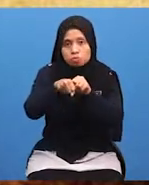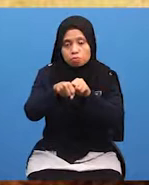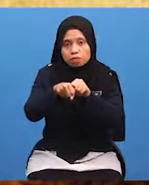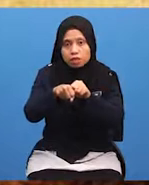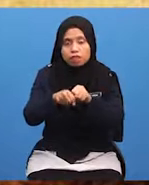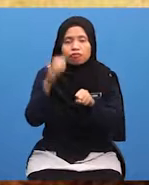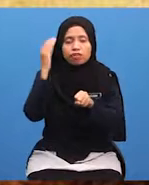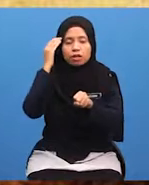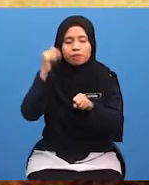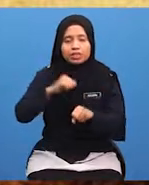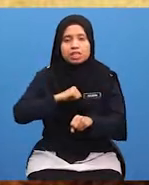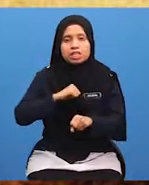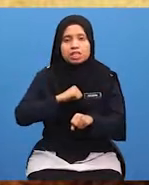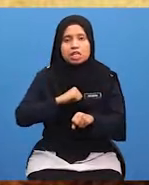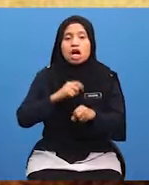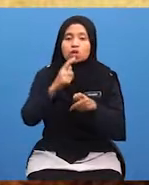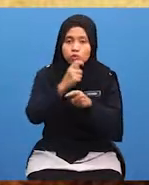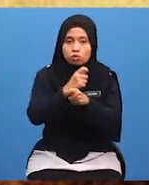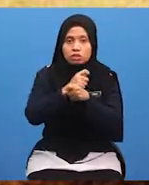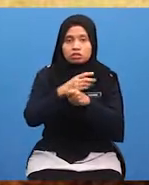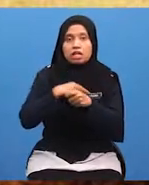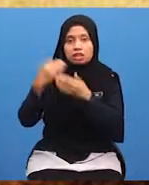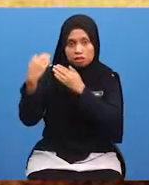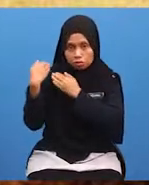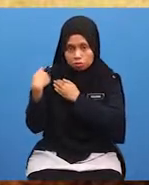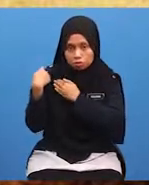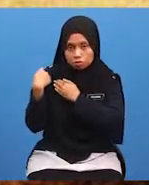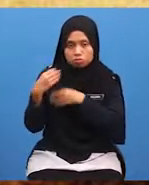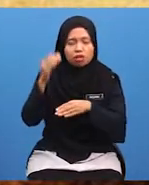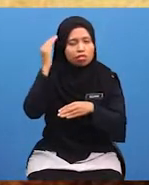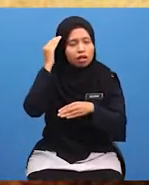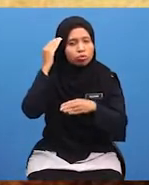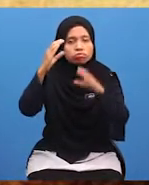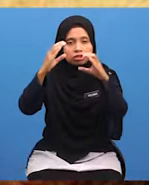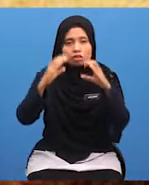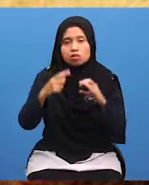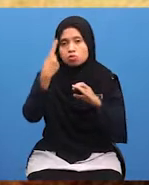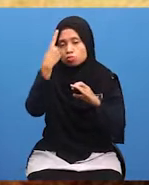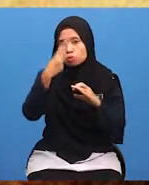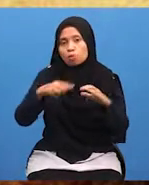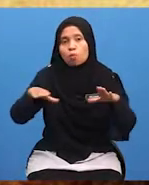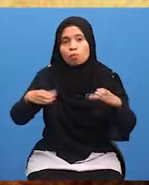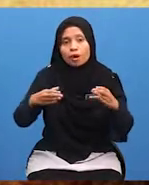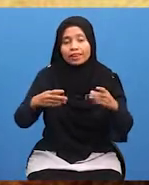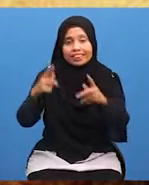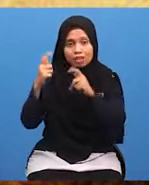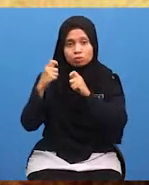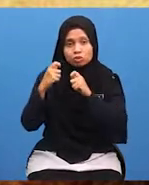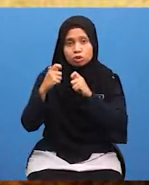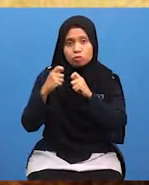akan dirinya, tugas dan tanggungjawab, serta mengetahui cara untuk melaksanakan